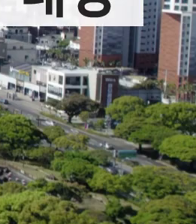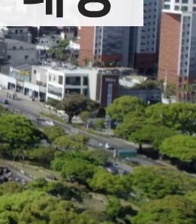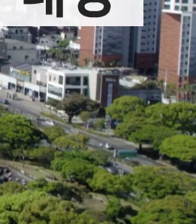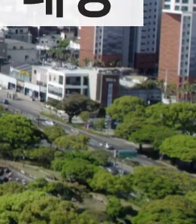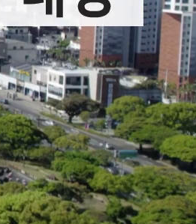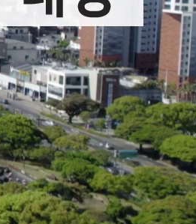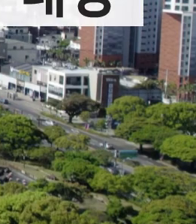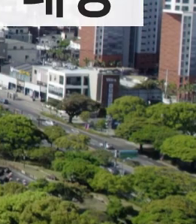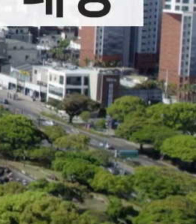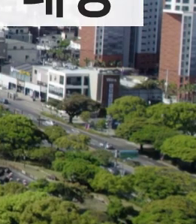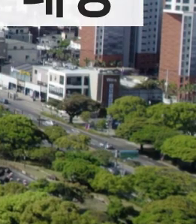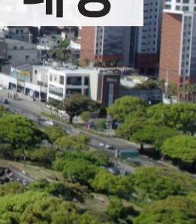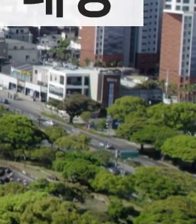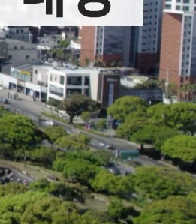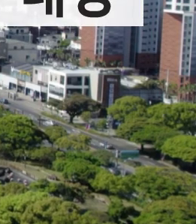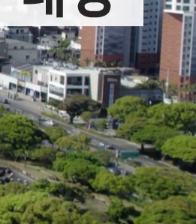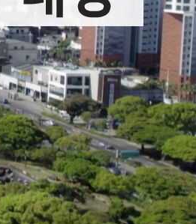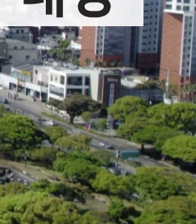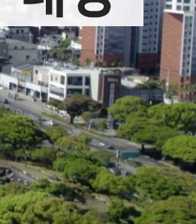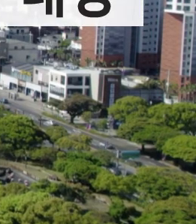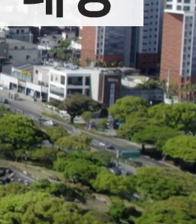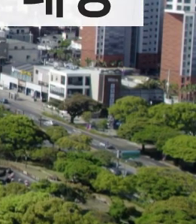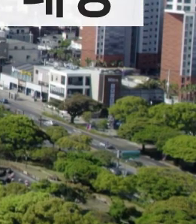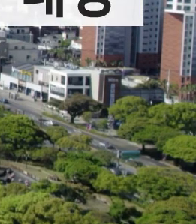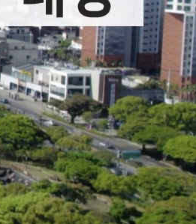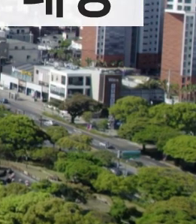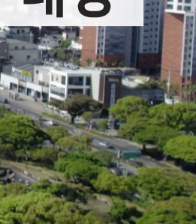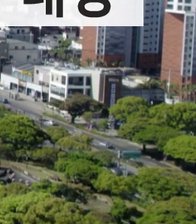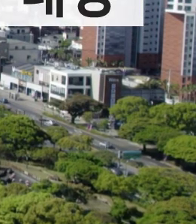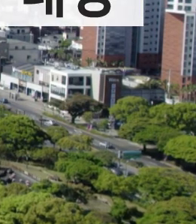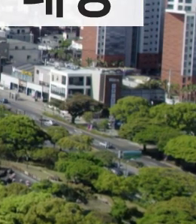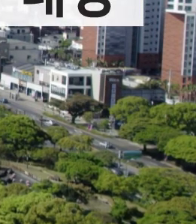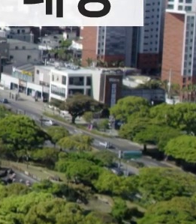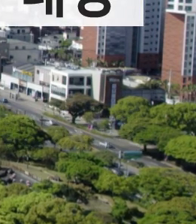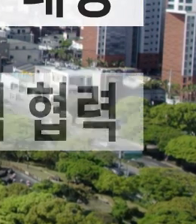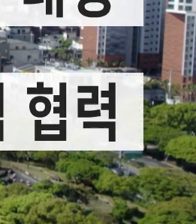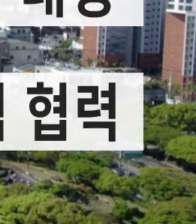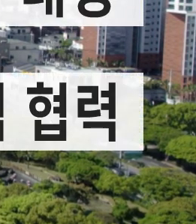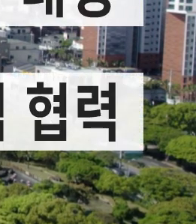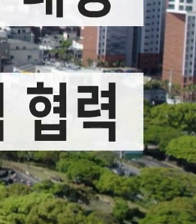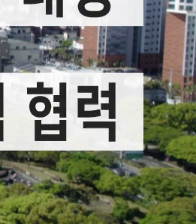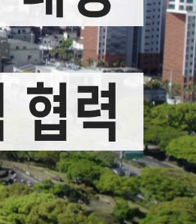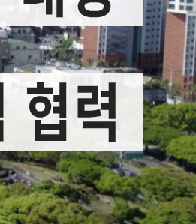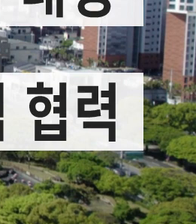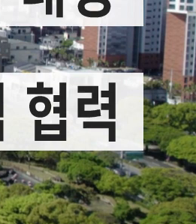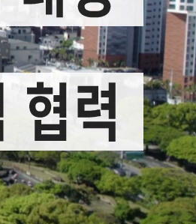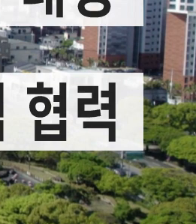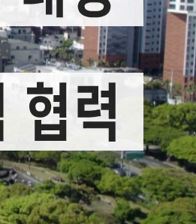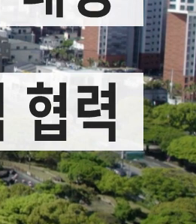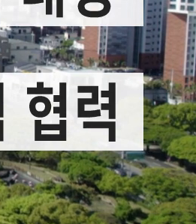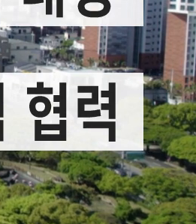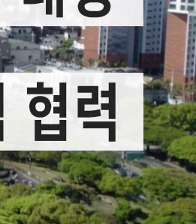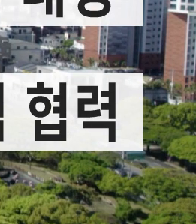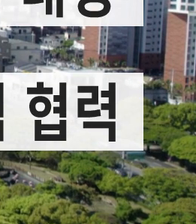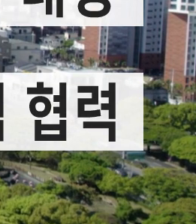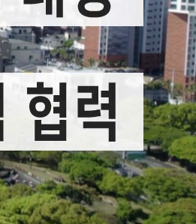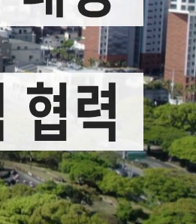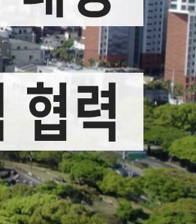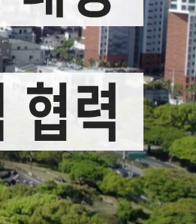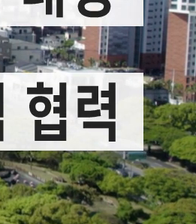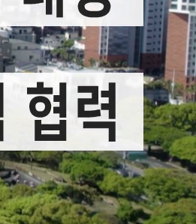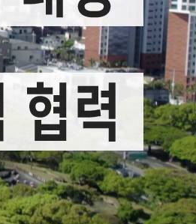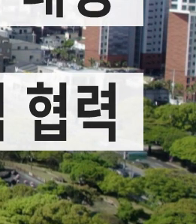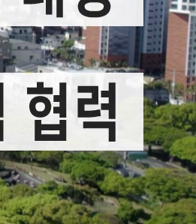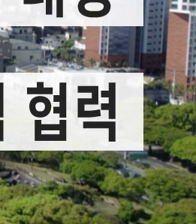인상을 방지하고 불법 영업 행위 근절에 나섰습니다. 제주도가 아마존 웹서비스